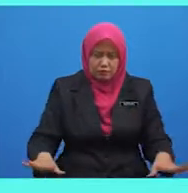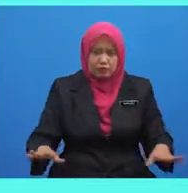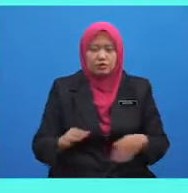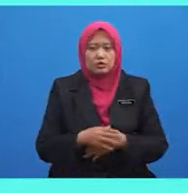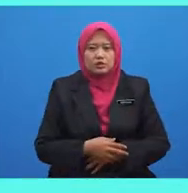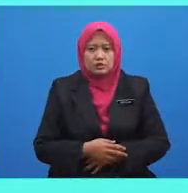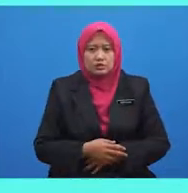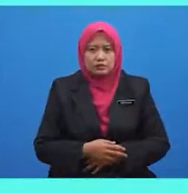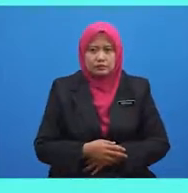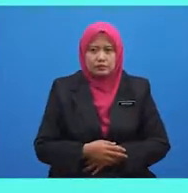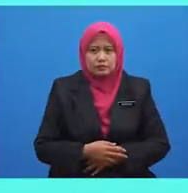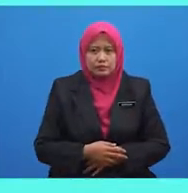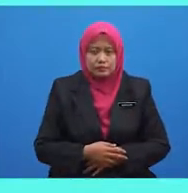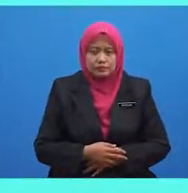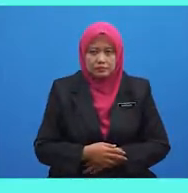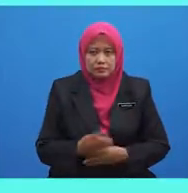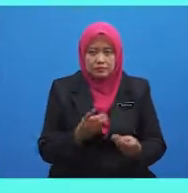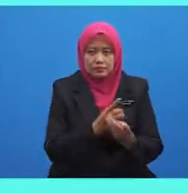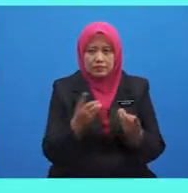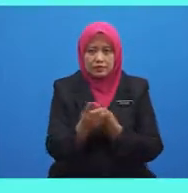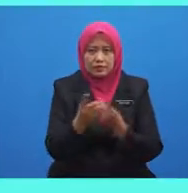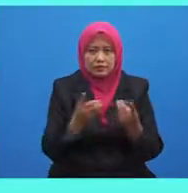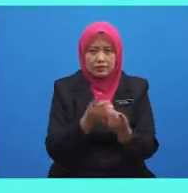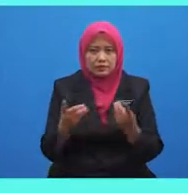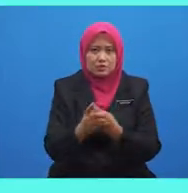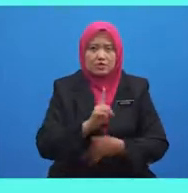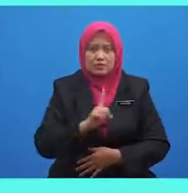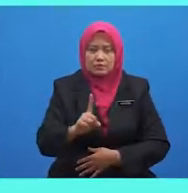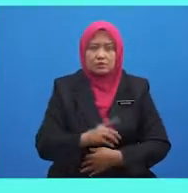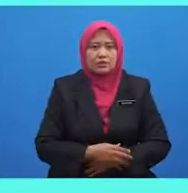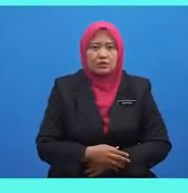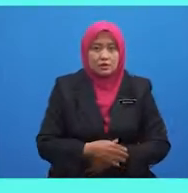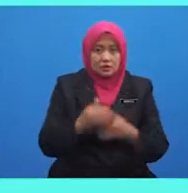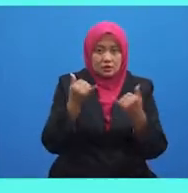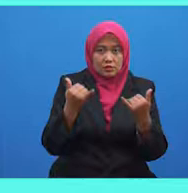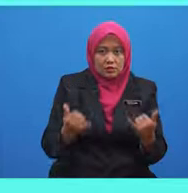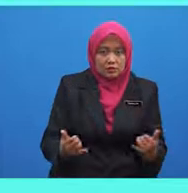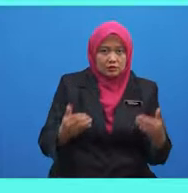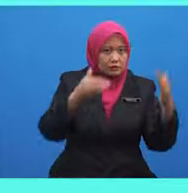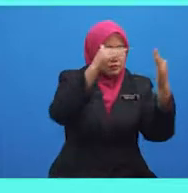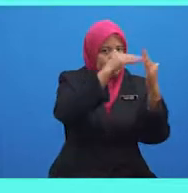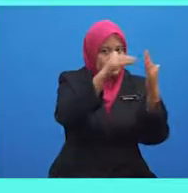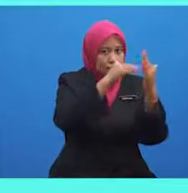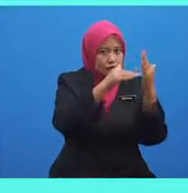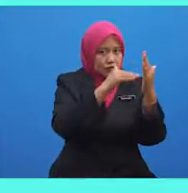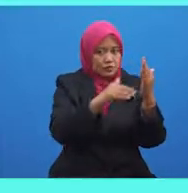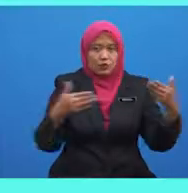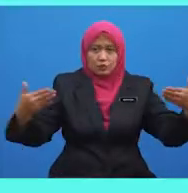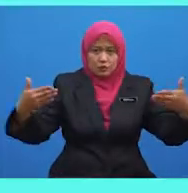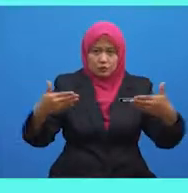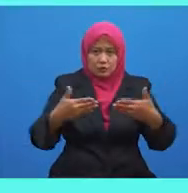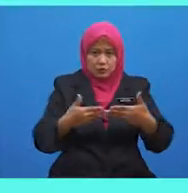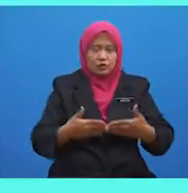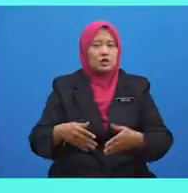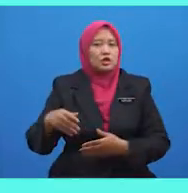kronologi bermulanya hubungan antara Portugis dan Melaka. Hubungan Melaka-Portugis bermula dengan